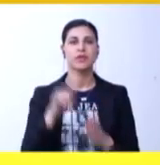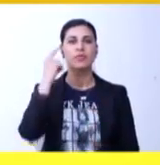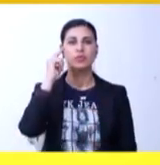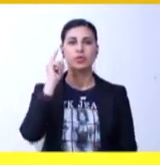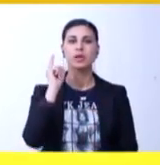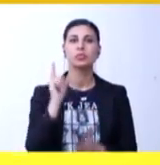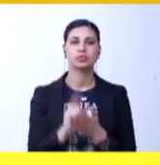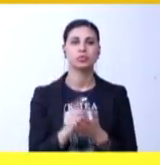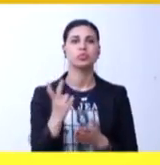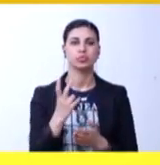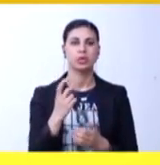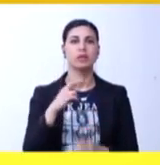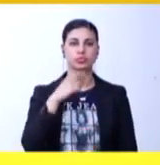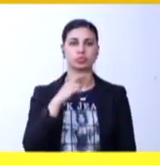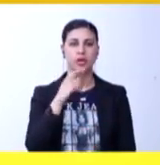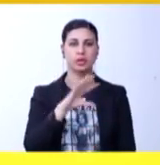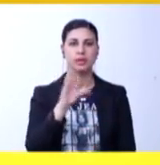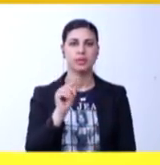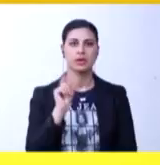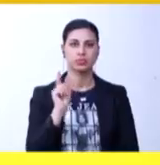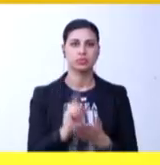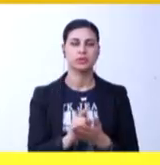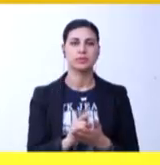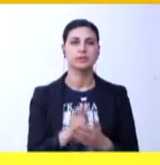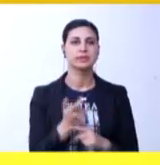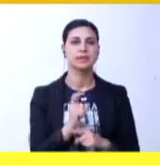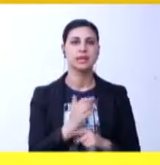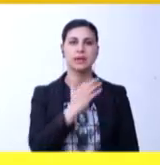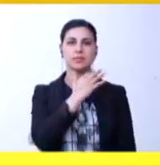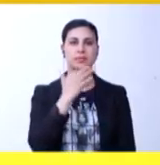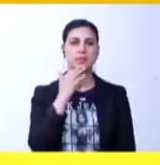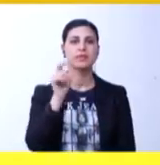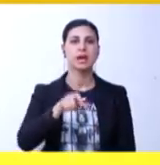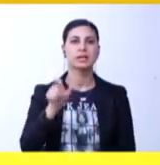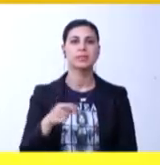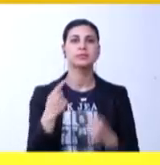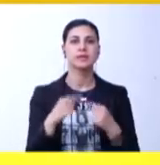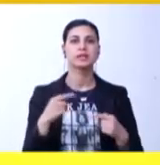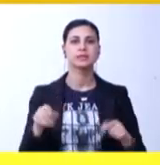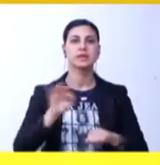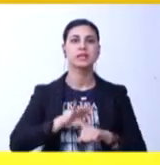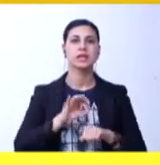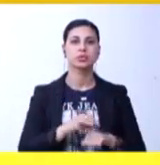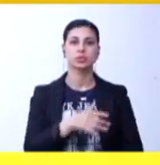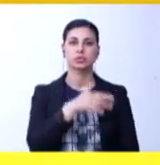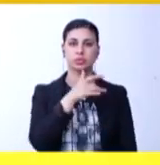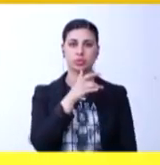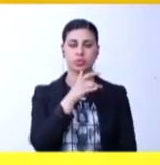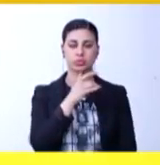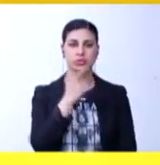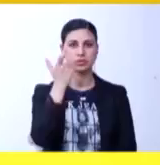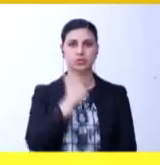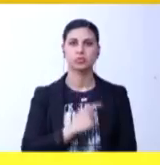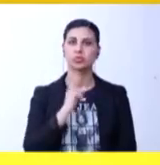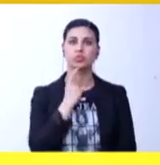რომ აუცილებლად უნდა გავამახვილოთ თქვენი ყურადღება. ძალიან ბევრ ადამიანს სხვადასხვა დიაგნოზის გამო